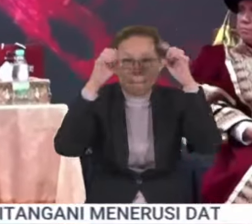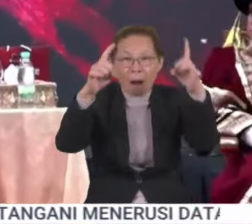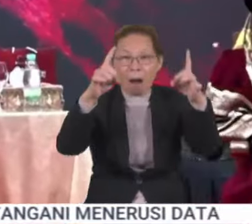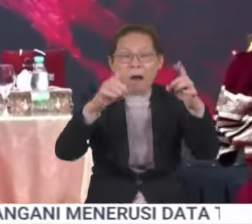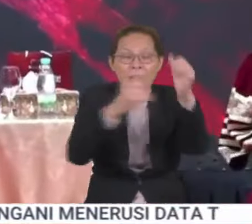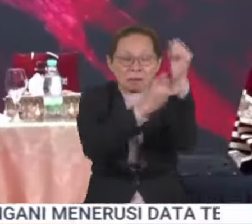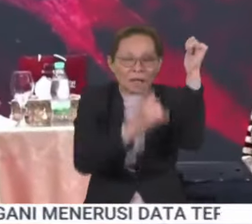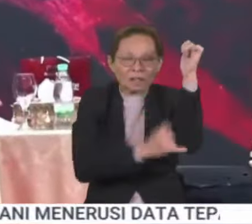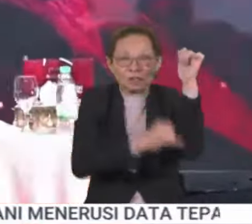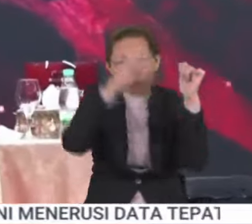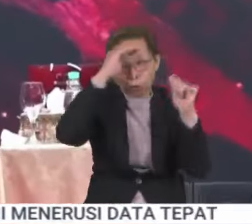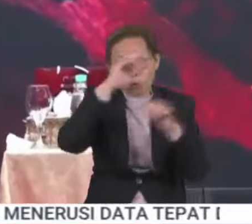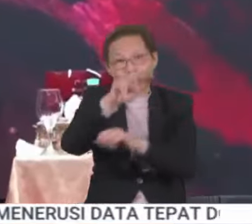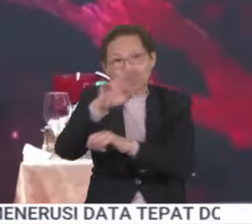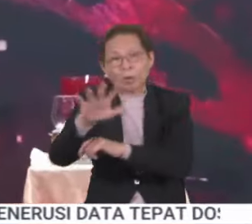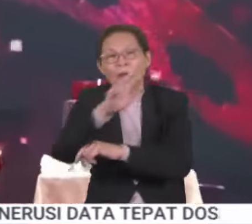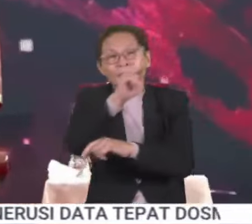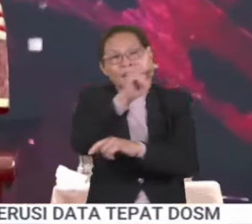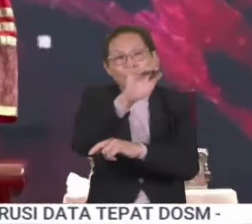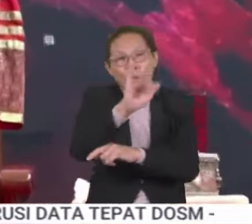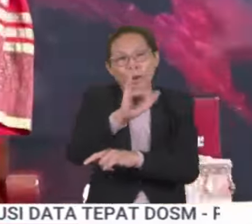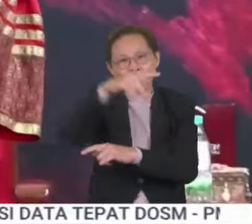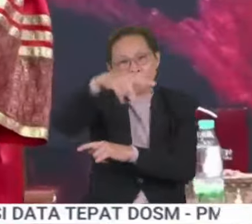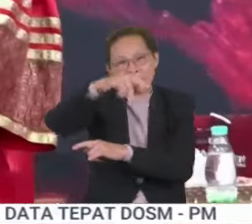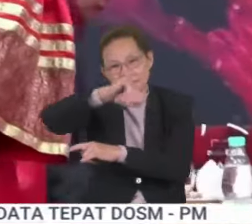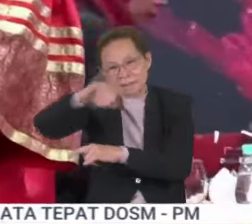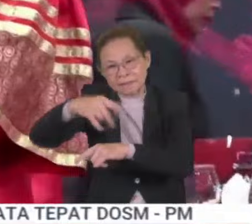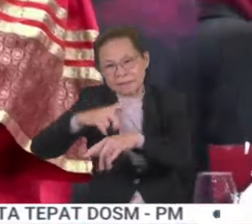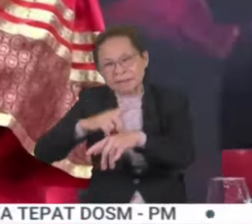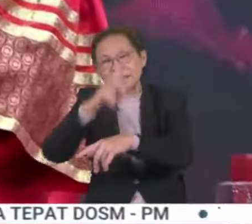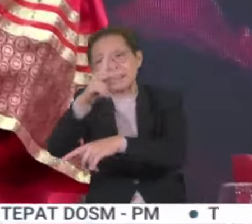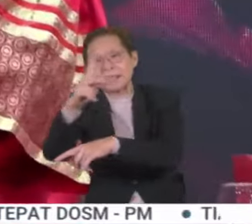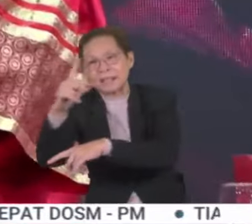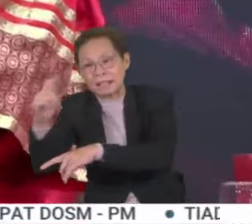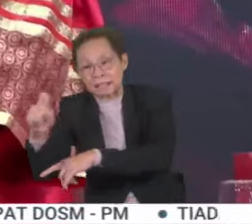ke-25 di kypj di kota tinggi